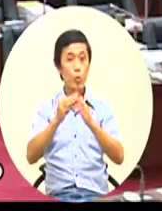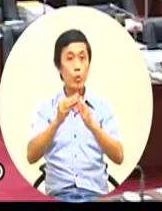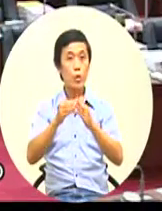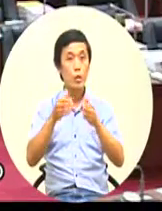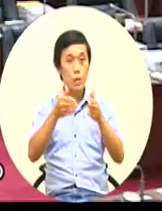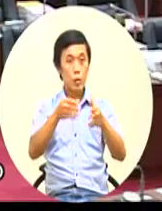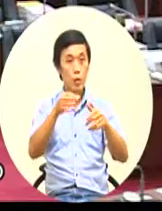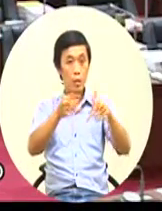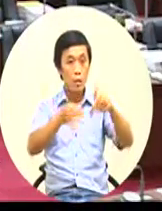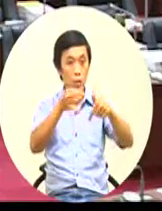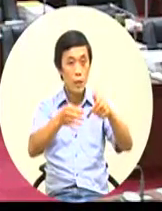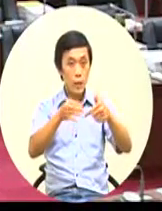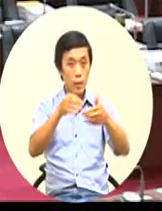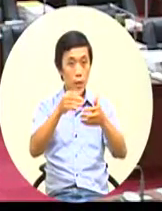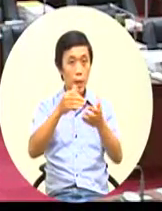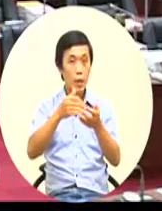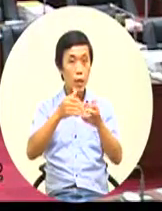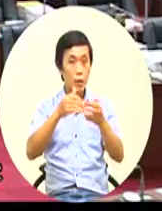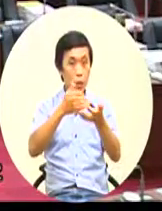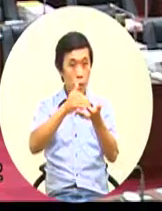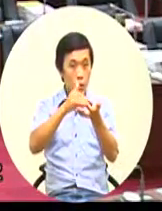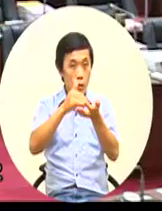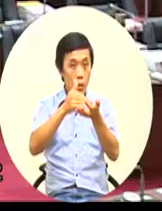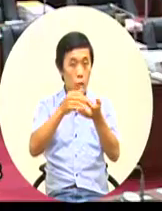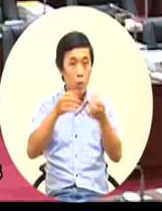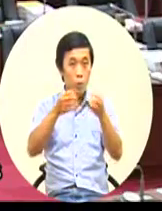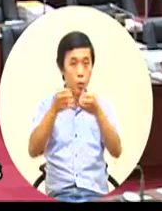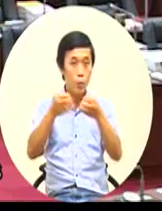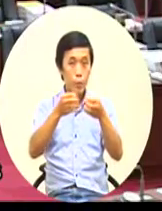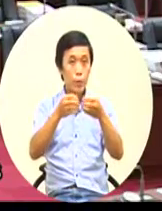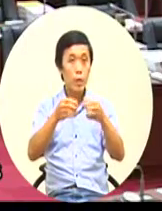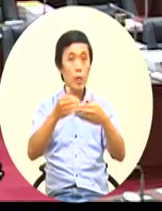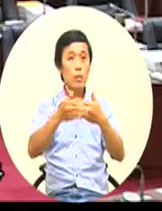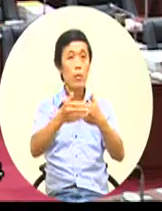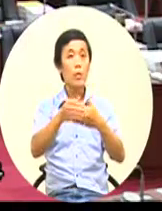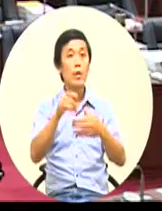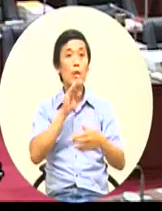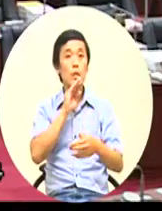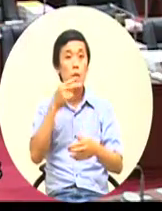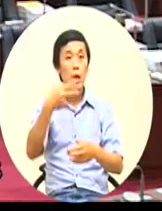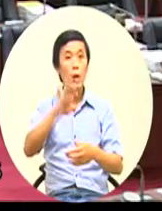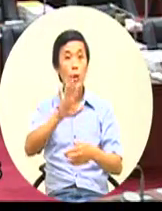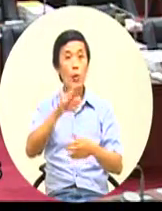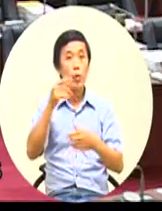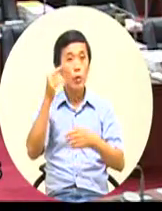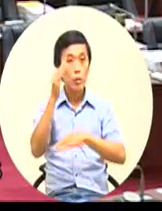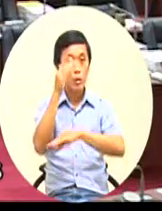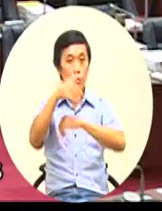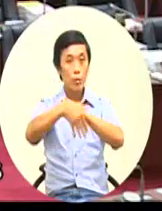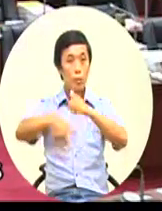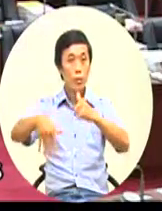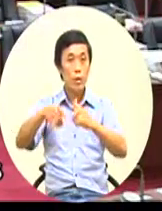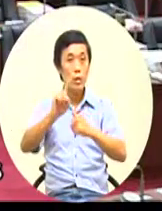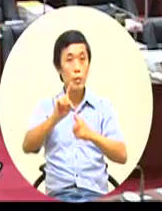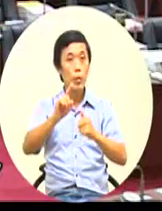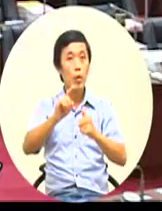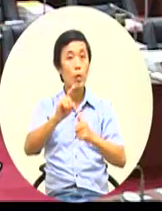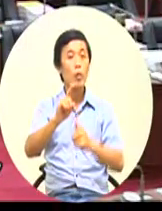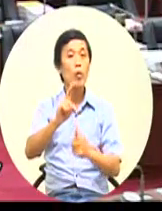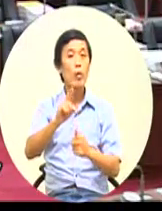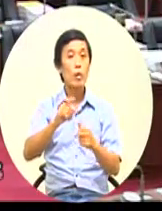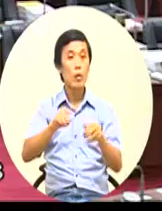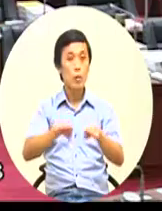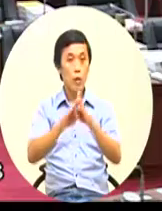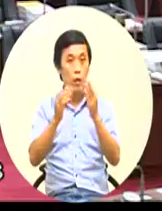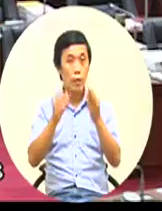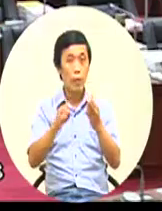段。还没有到下一个阶段，就是要整个要整体开发，或者是哪一个局处已经做好整体开发，而且在目前市